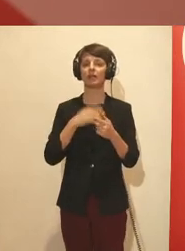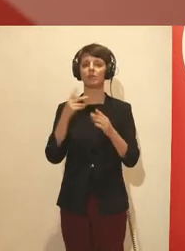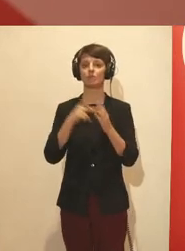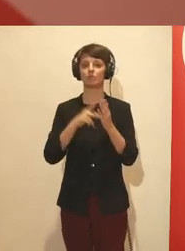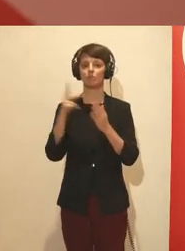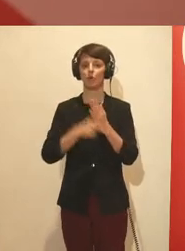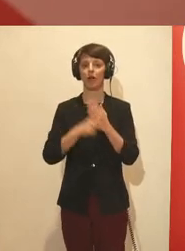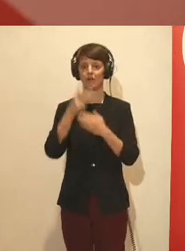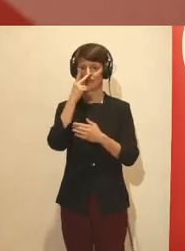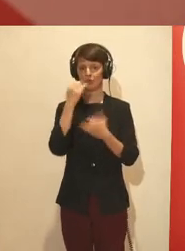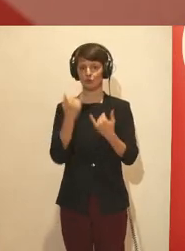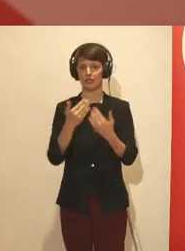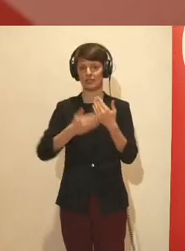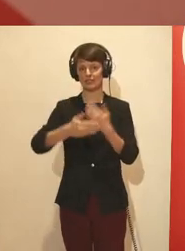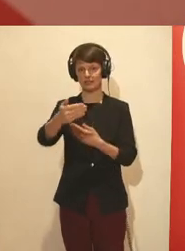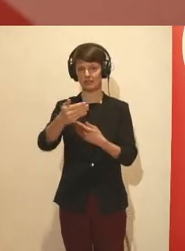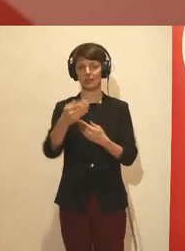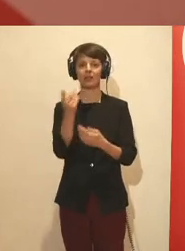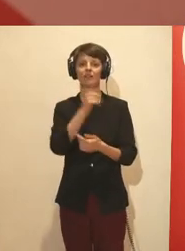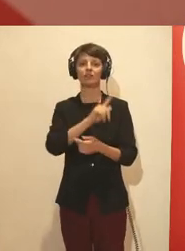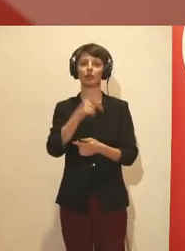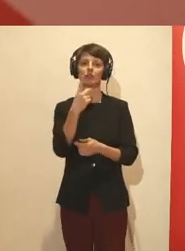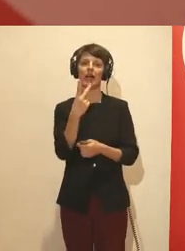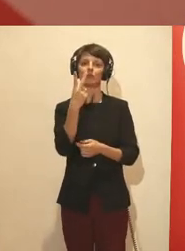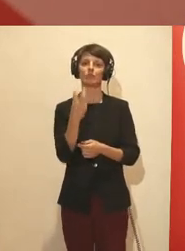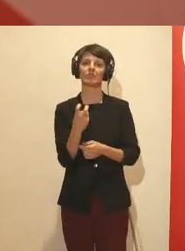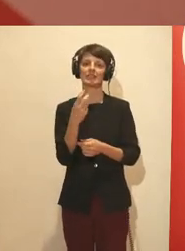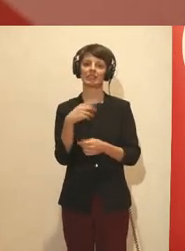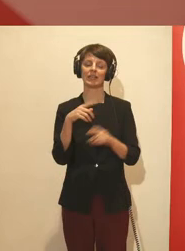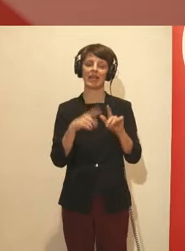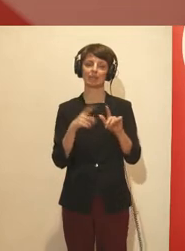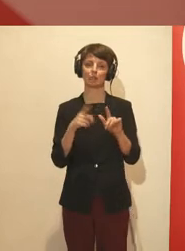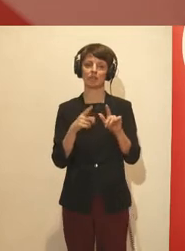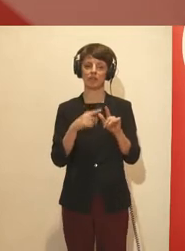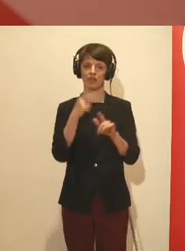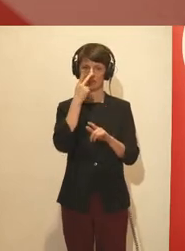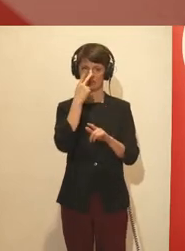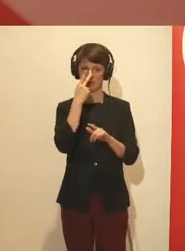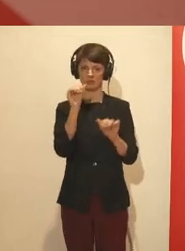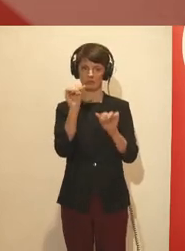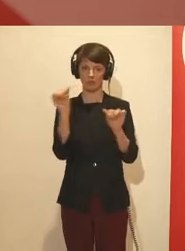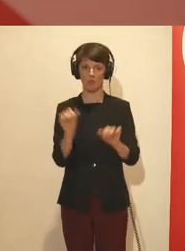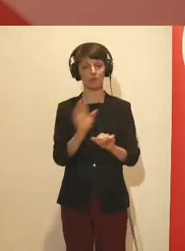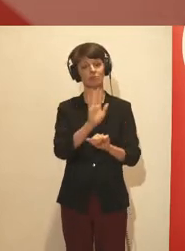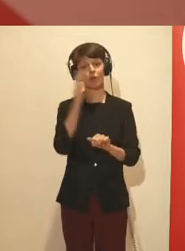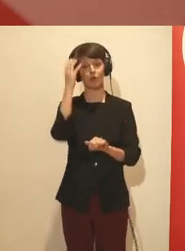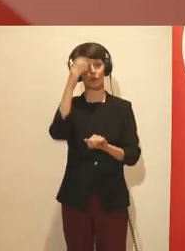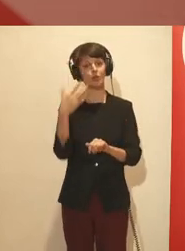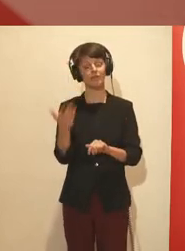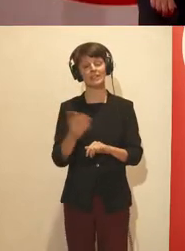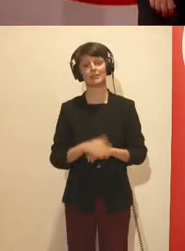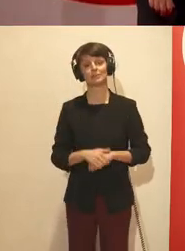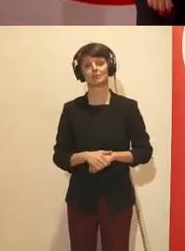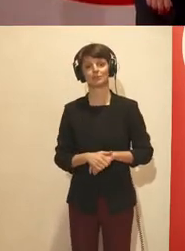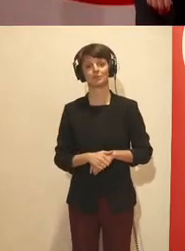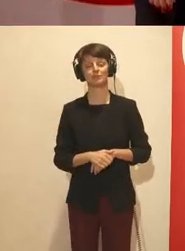aus wie sieht das programm 2021 der spd aus in welchem format was habt ihr für vorstellungen